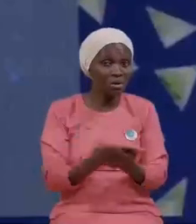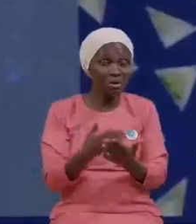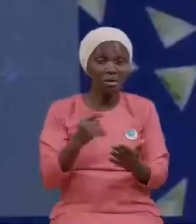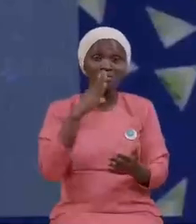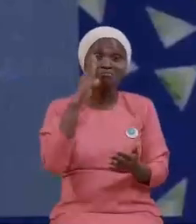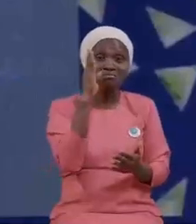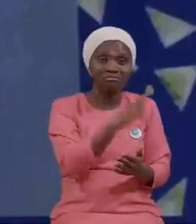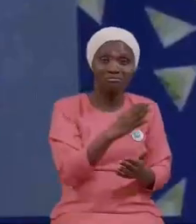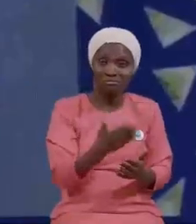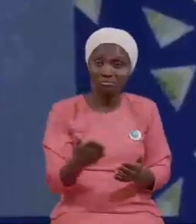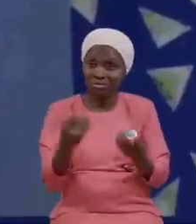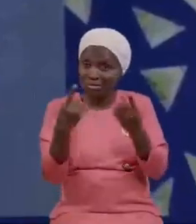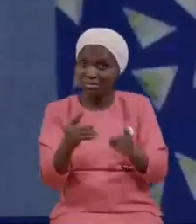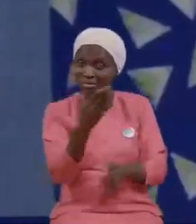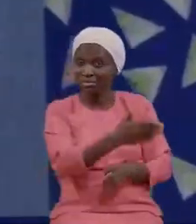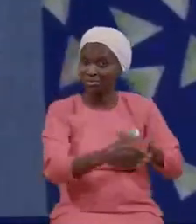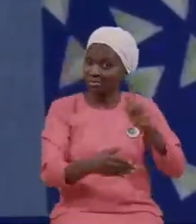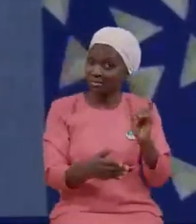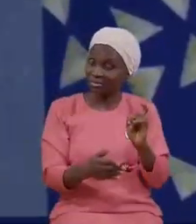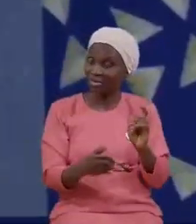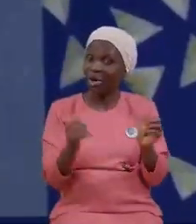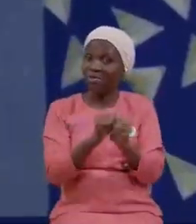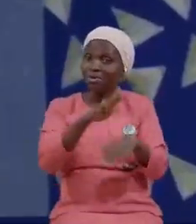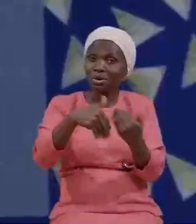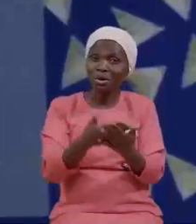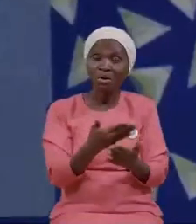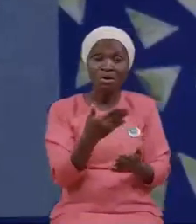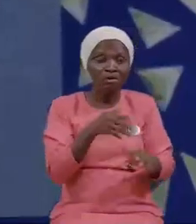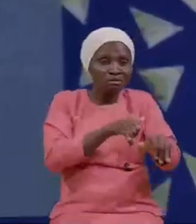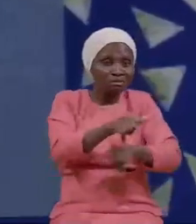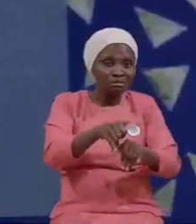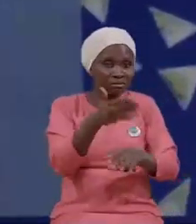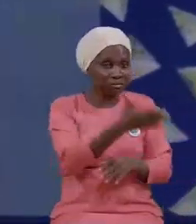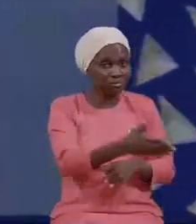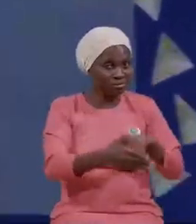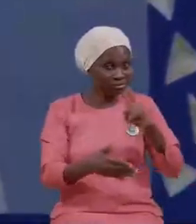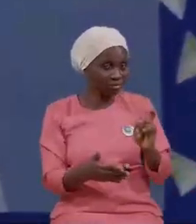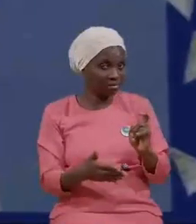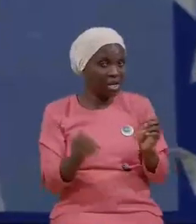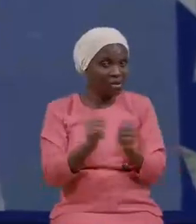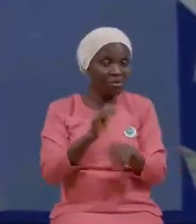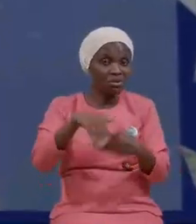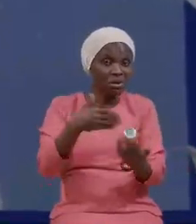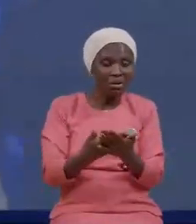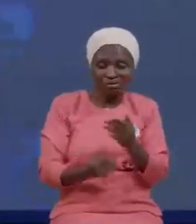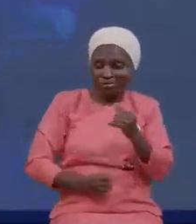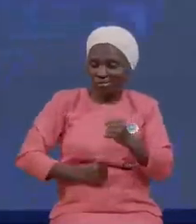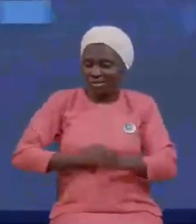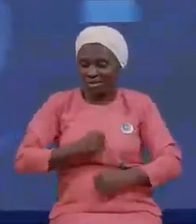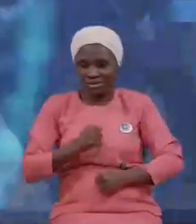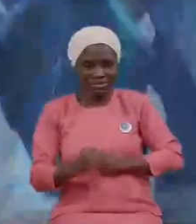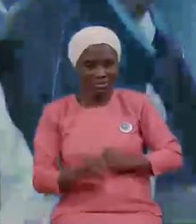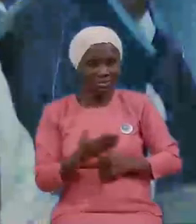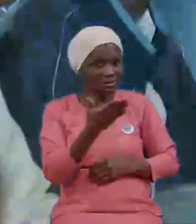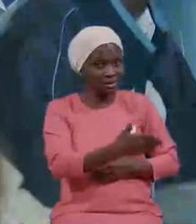l'homme, il y a toutes les tromperies, il y a beaucoup de souffrances dans le royaume de